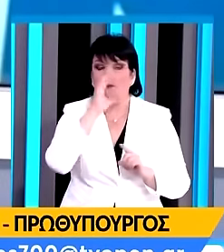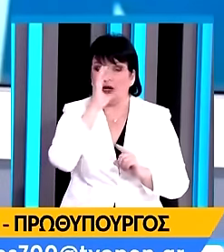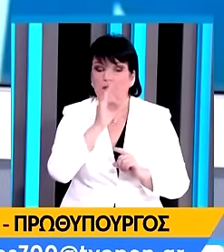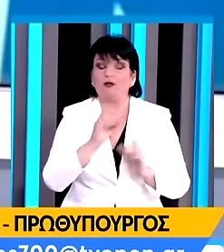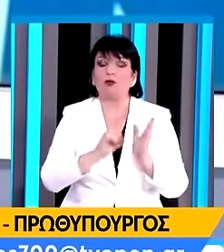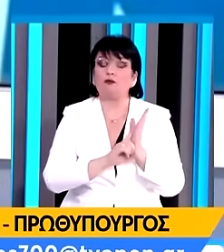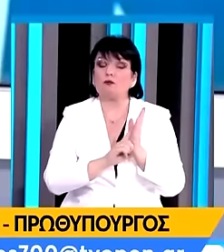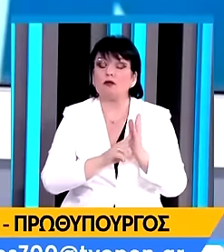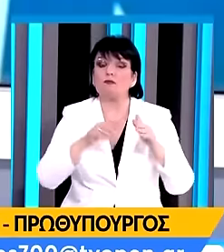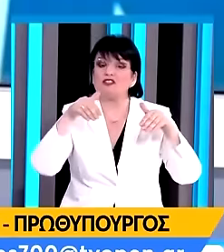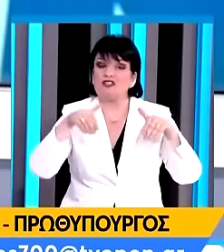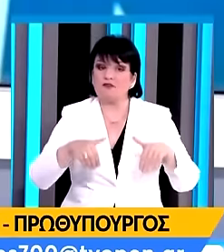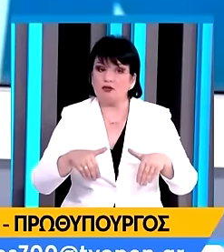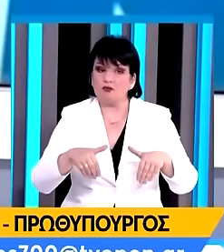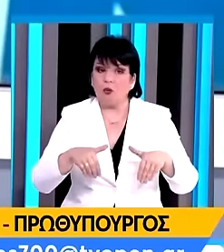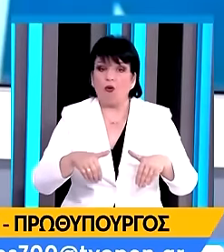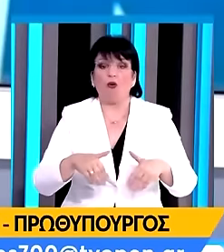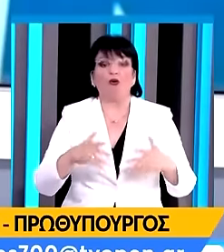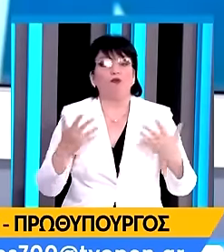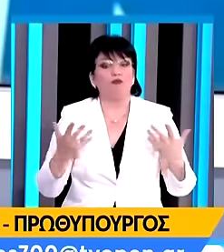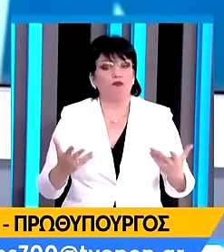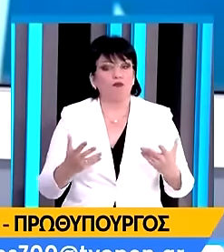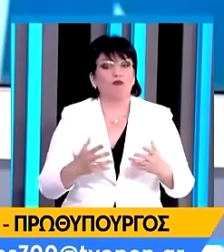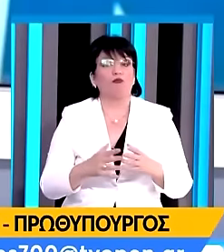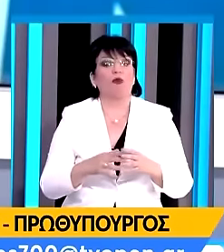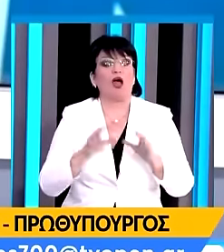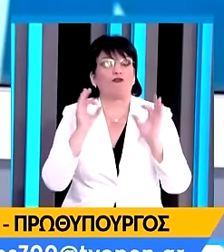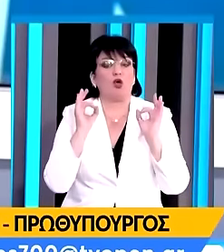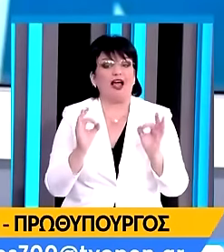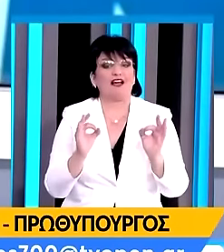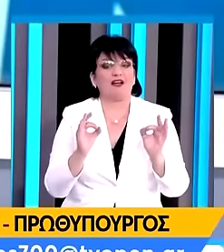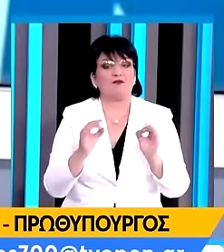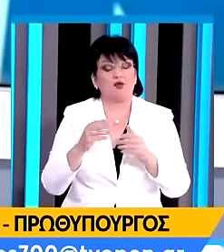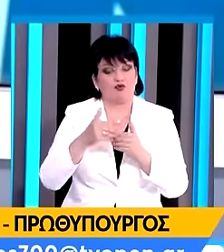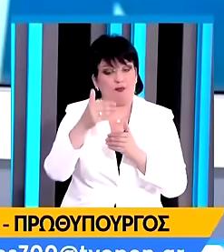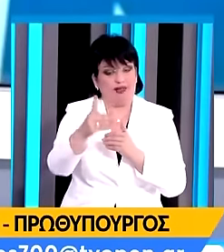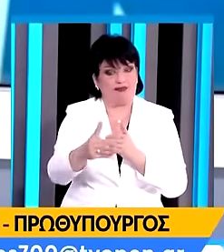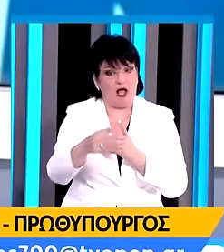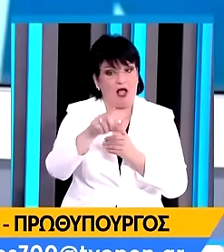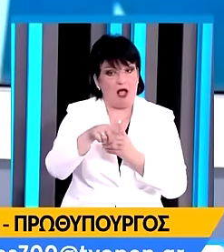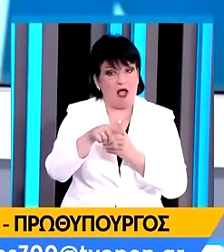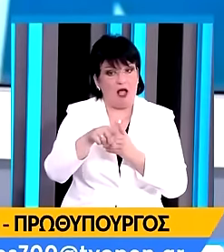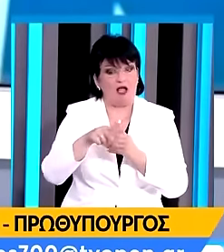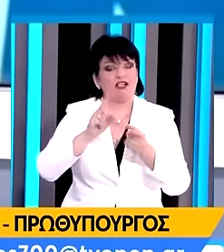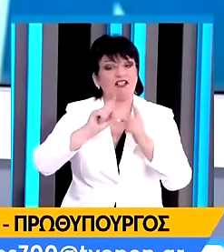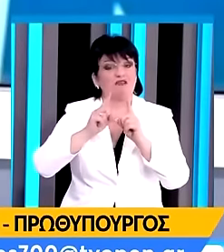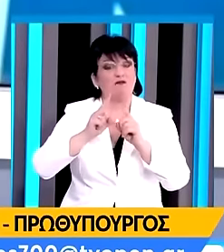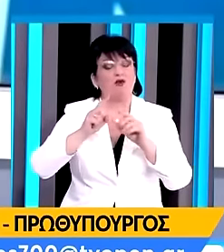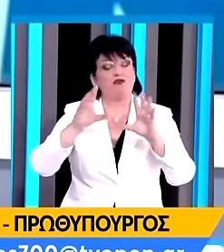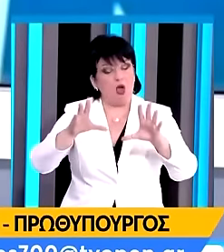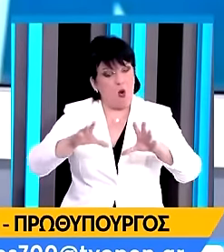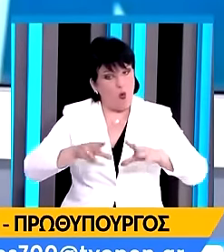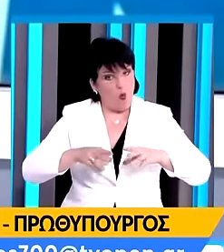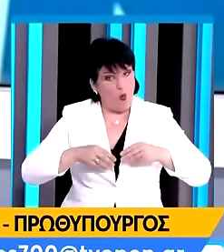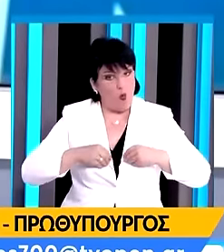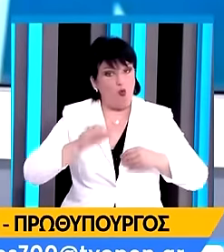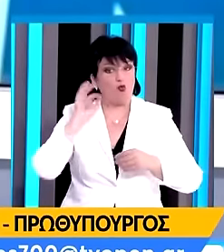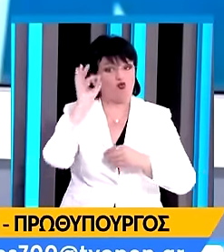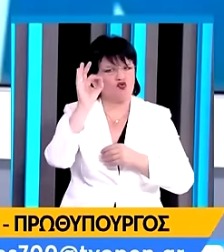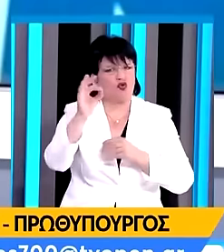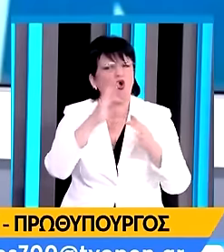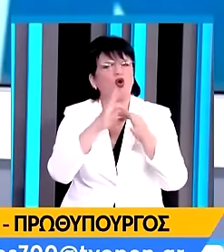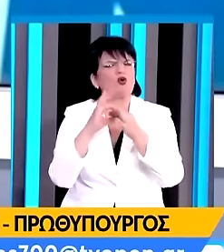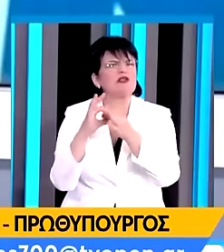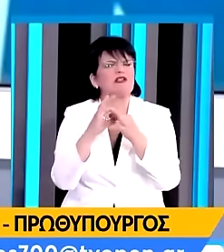σεβαστούμε. Ήμουν πάρα πολύ έντιμος με τους πολίτες. Και αυτό ακριβώς έκανα την επόμενη μέρα. Εφάρμοσα τη συμφωνία. Επεδίωξα καλές σχέσεις